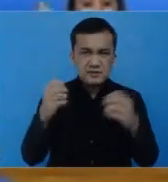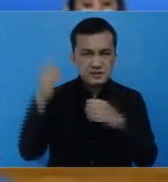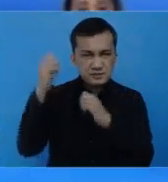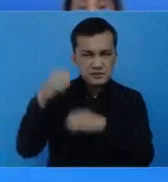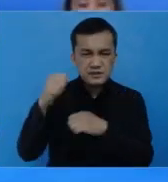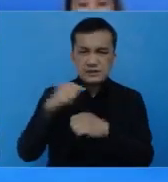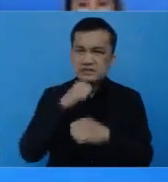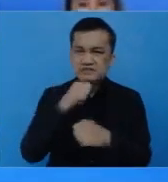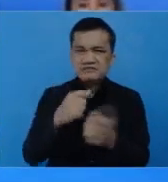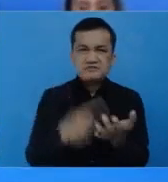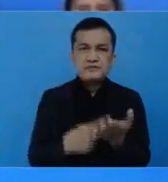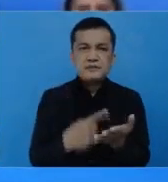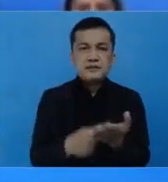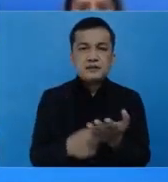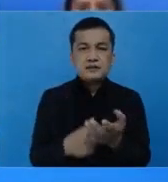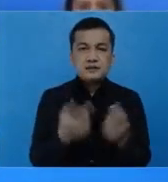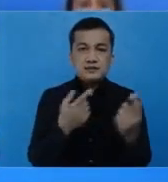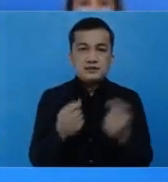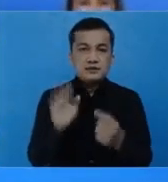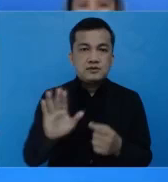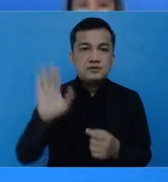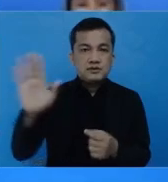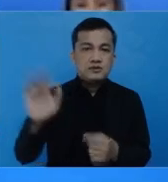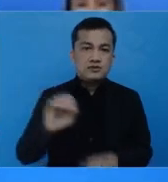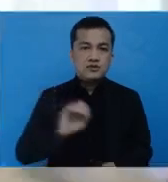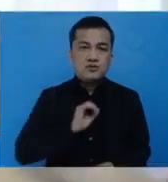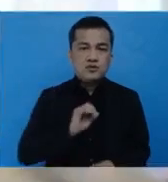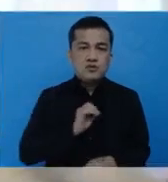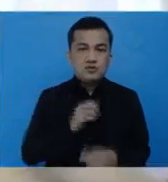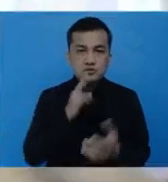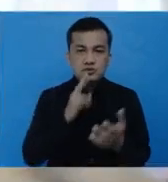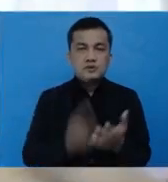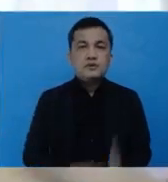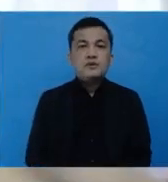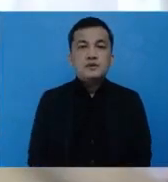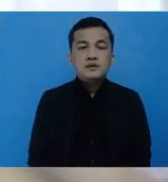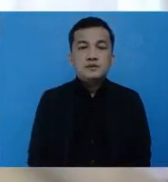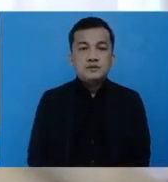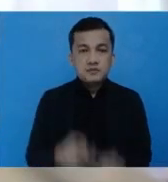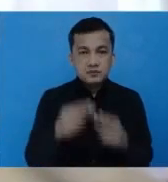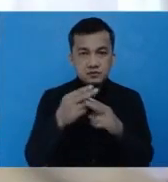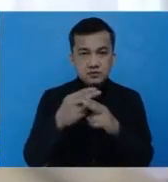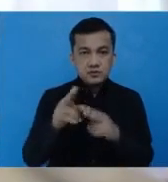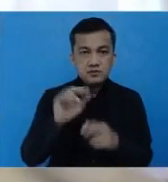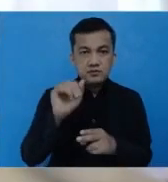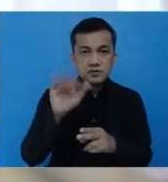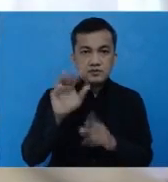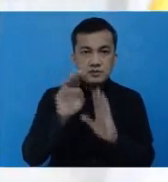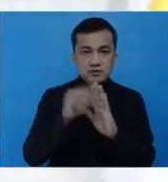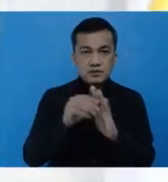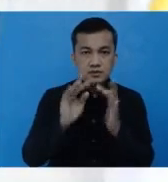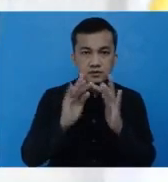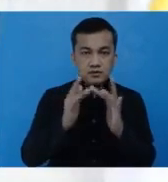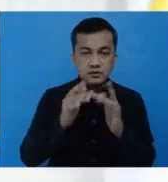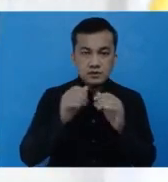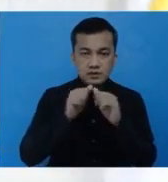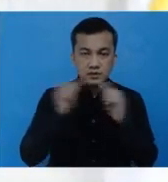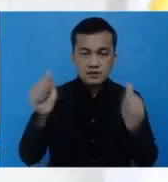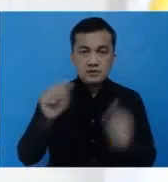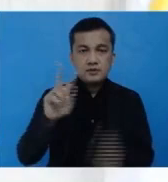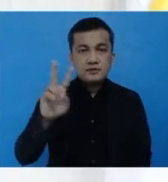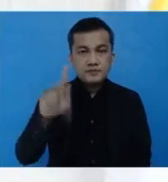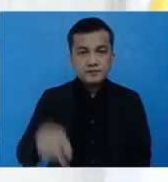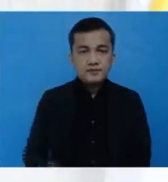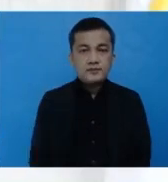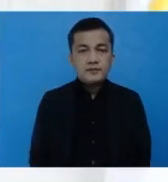Kaya nagsagawa na lang siya ng sariling ulat. Tumagal lang ng 15 minutes ang online address ng Vice Presidente. Nanghingi rin